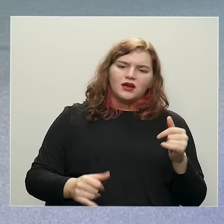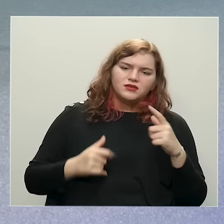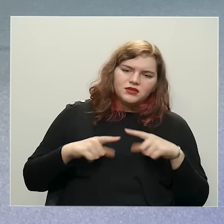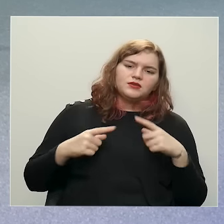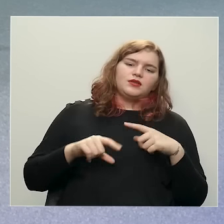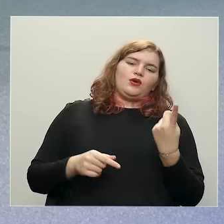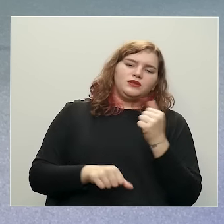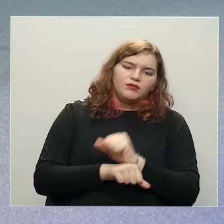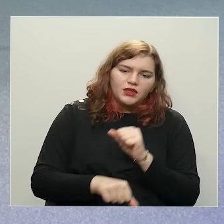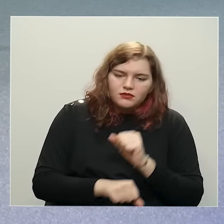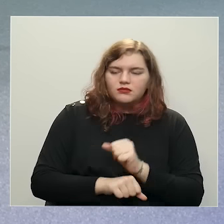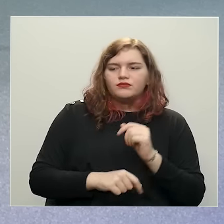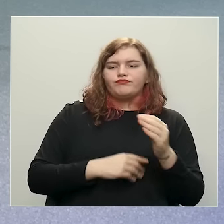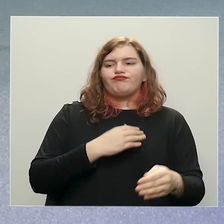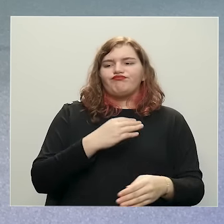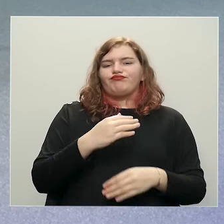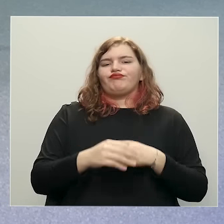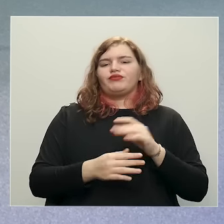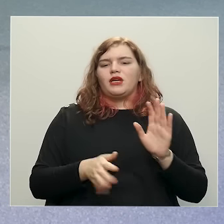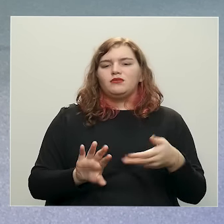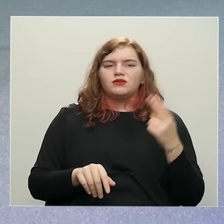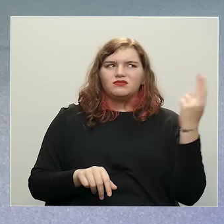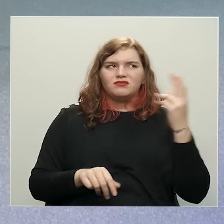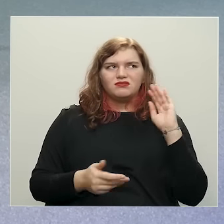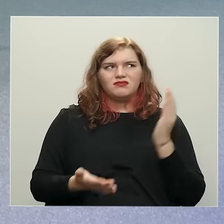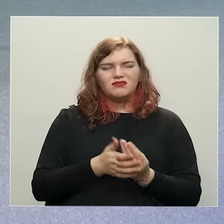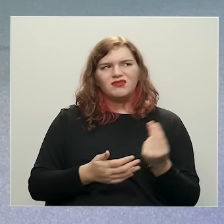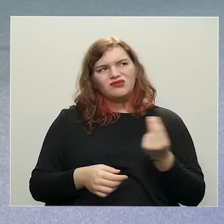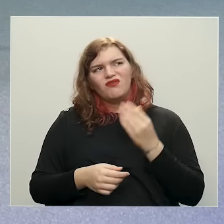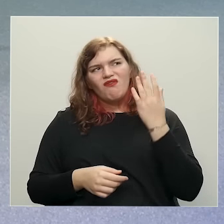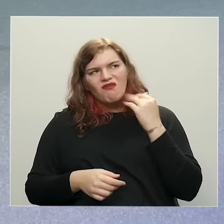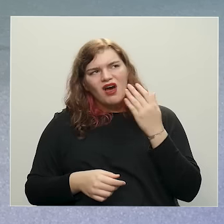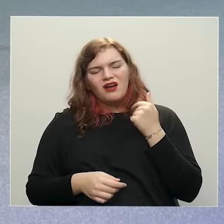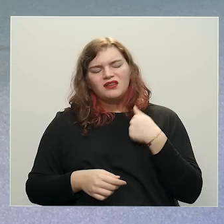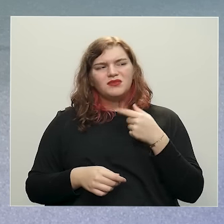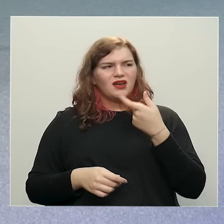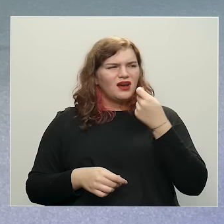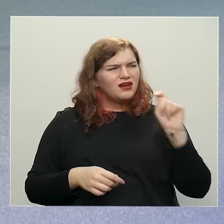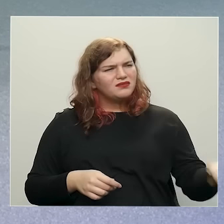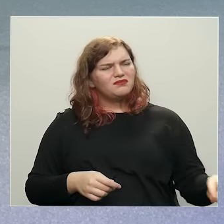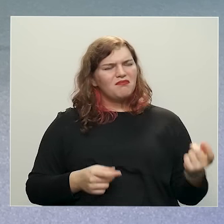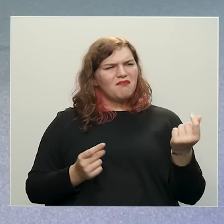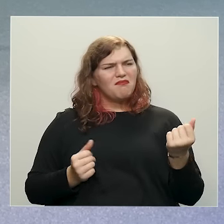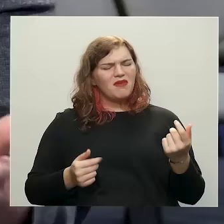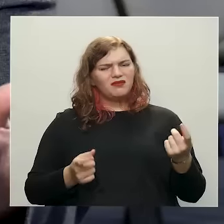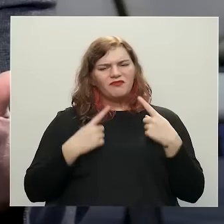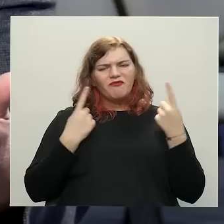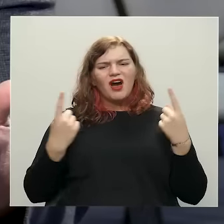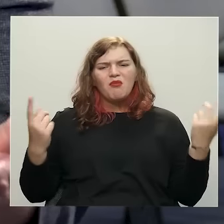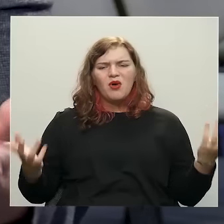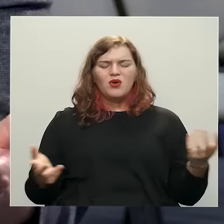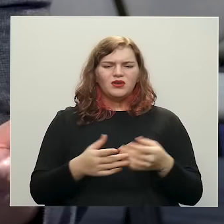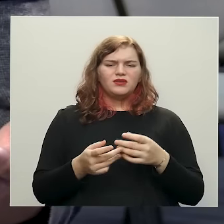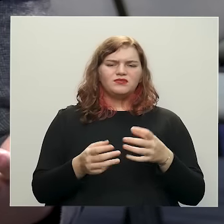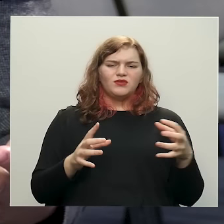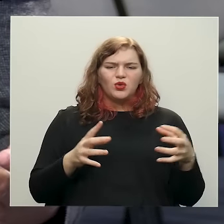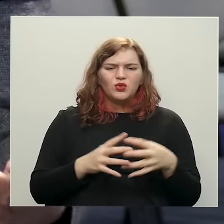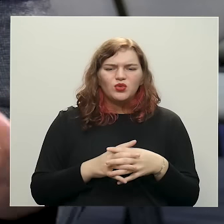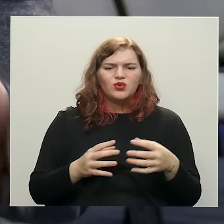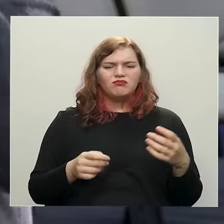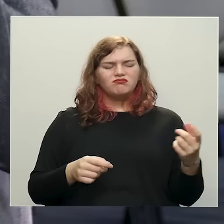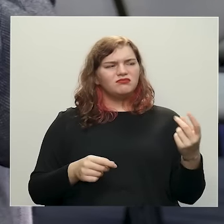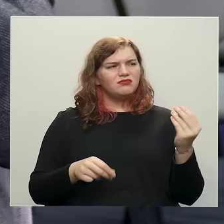o săptămână am rezistat, dar când am început să judec, judecam pe Dumnezeu, ce, am lăsat lumea, am lăsat bani, fală, am lăsat trupa cu care